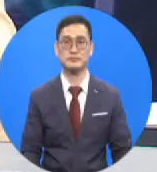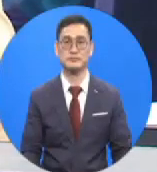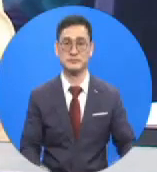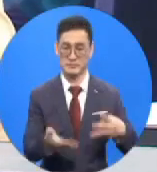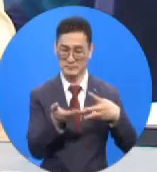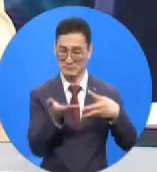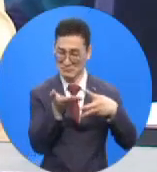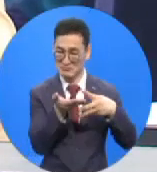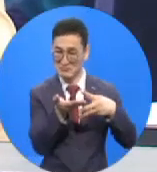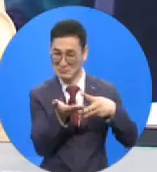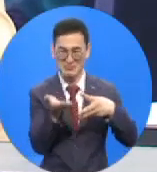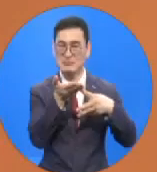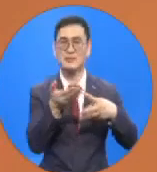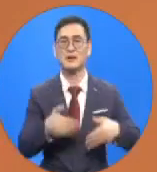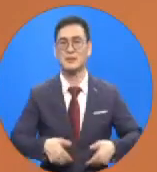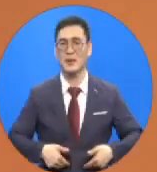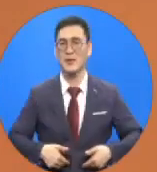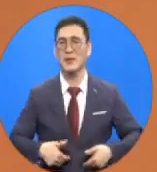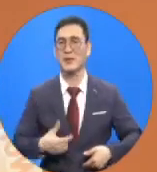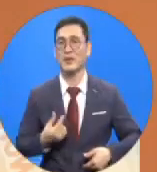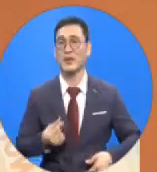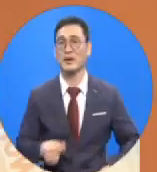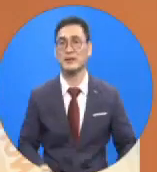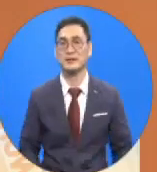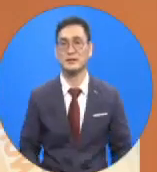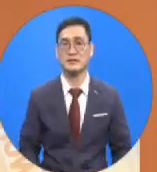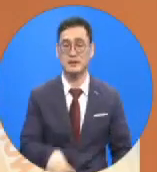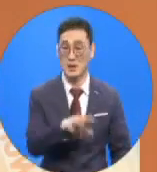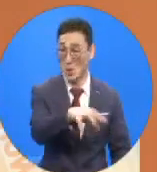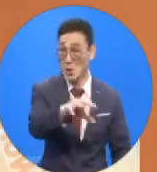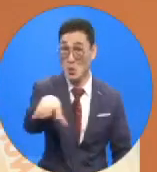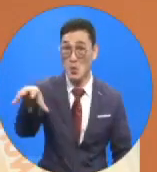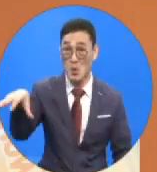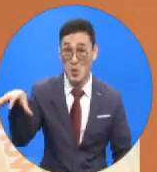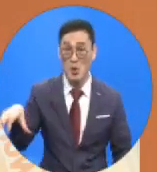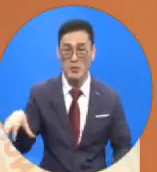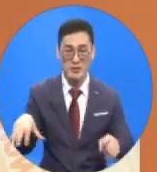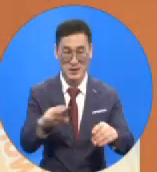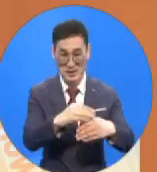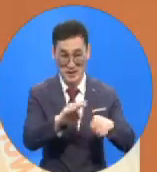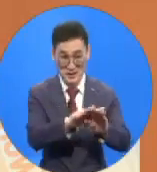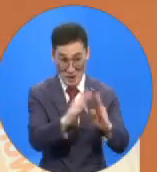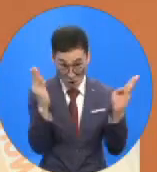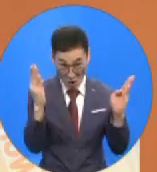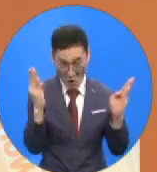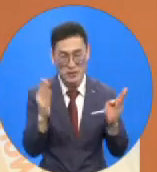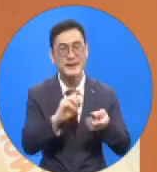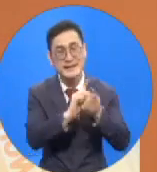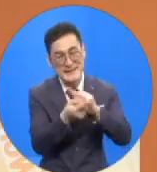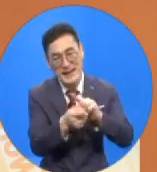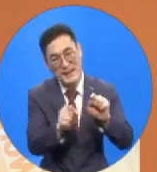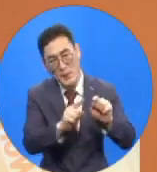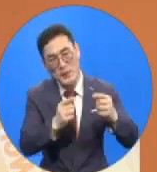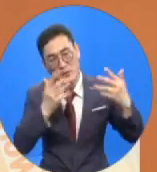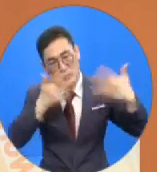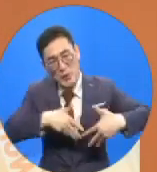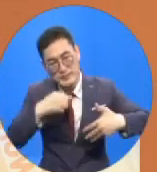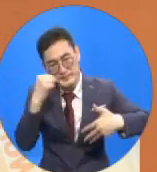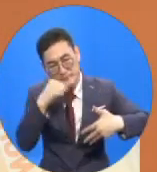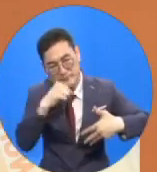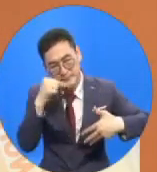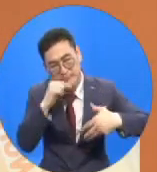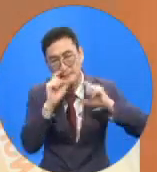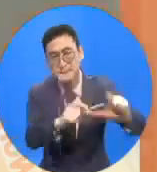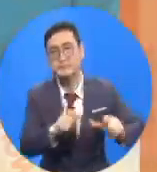그렇죠 각 어떤 지점에 각 어떤 곳마다 세부 지침 에 꼭 필요해요 그냥 내가 하라 이런건 안 되거든요 세부 지침을 좀